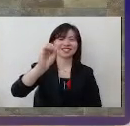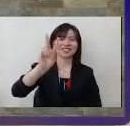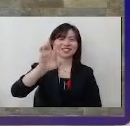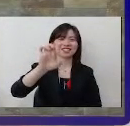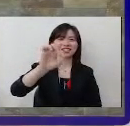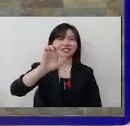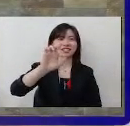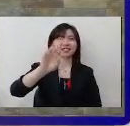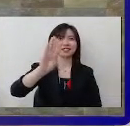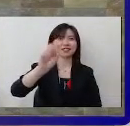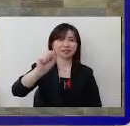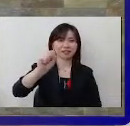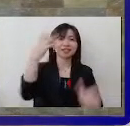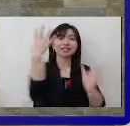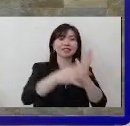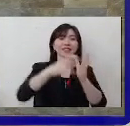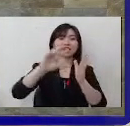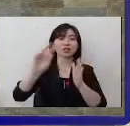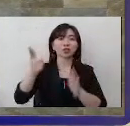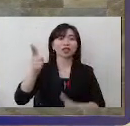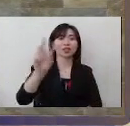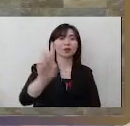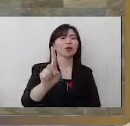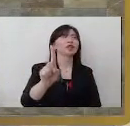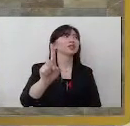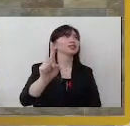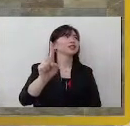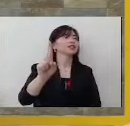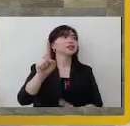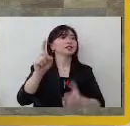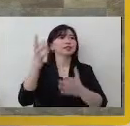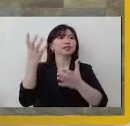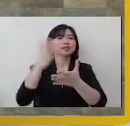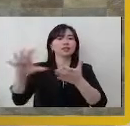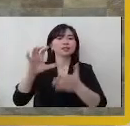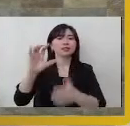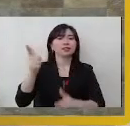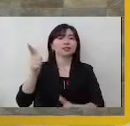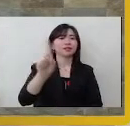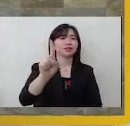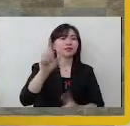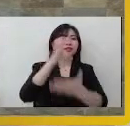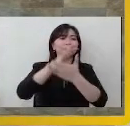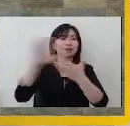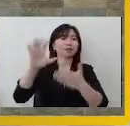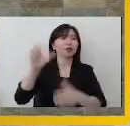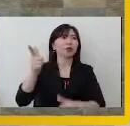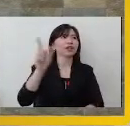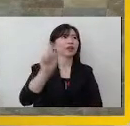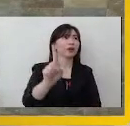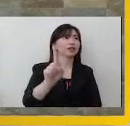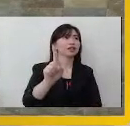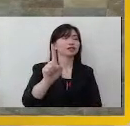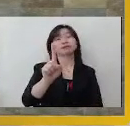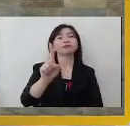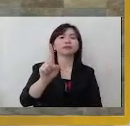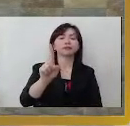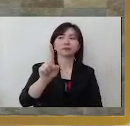na nandiyan sa aming pong virtual crowd. Please stand up as we give respect sa salita po ng